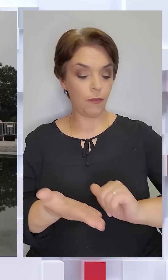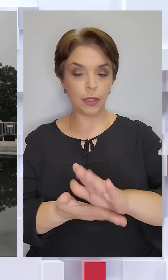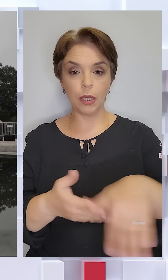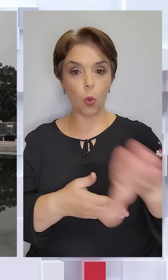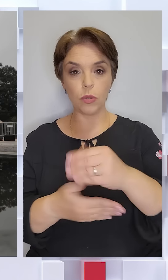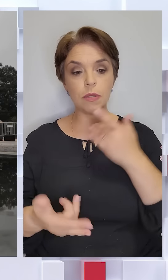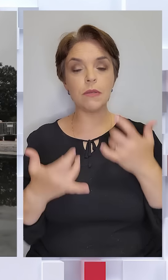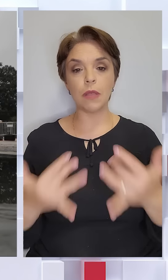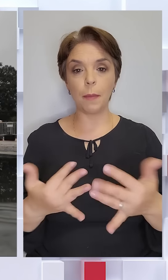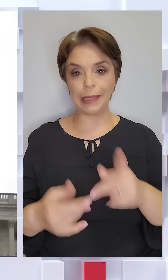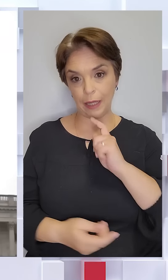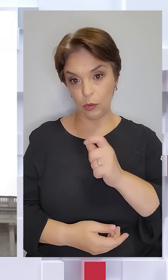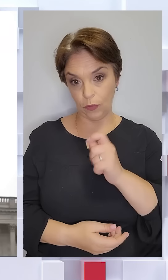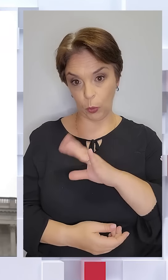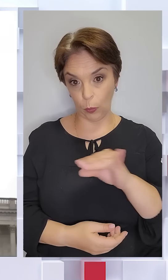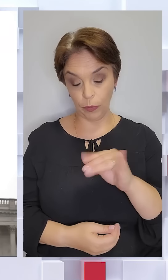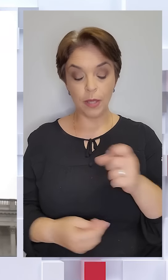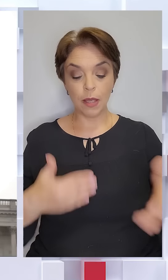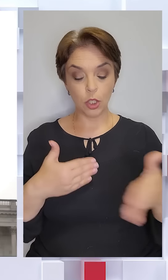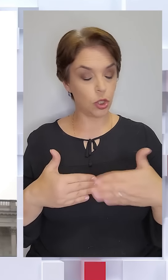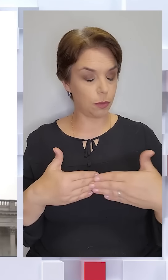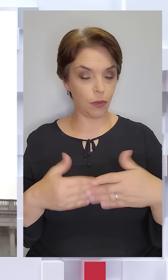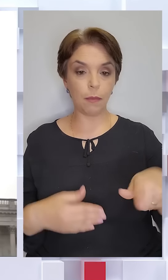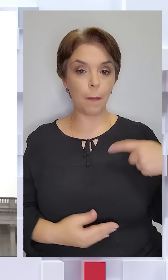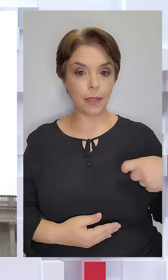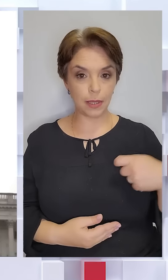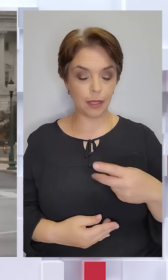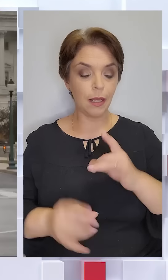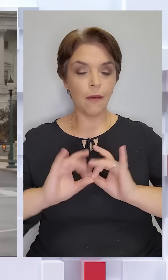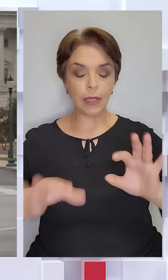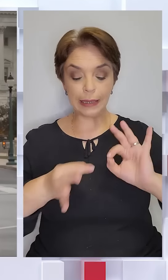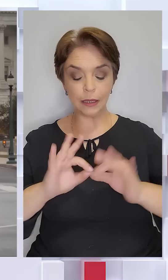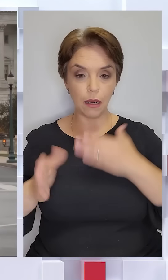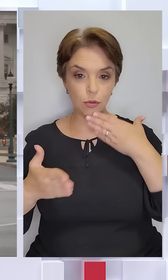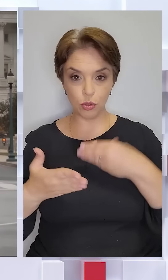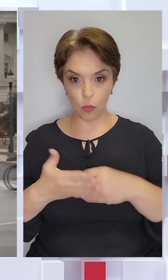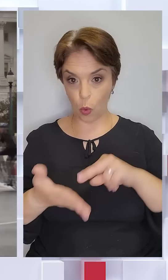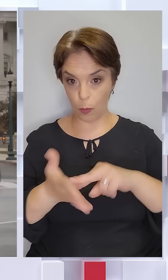відхилила усі запити на інтерв'ю. За зачиненими дверима президент викладає деталі